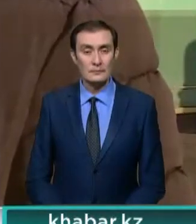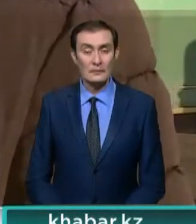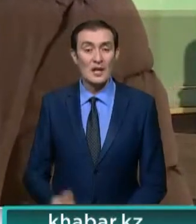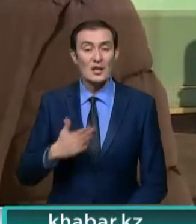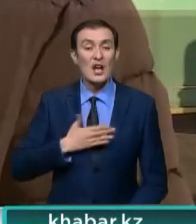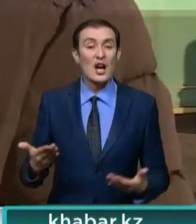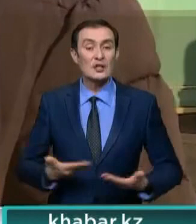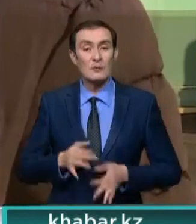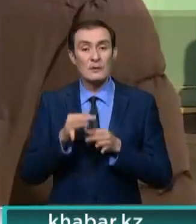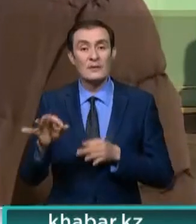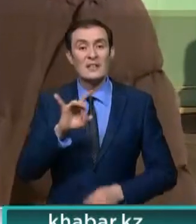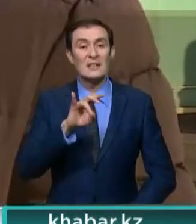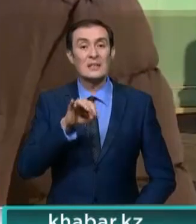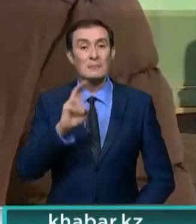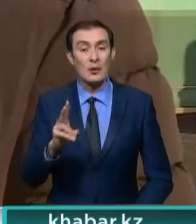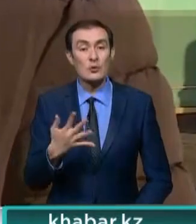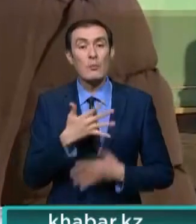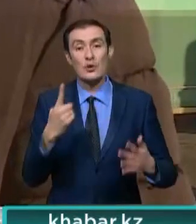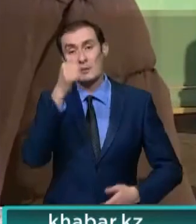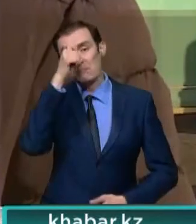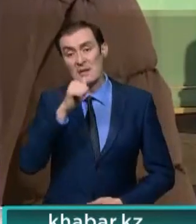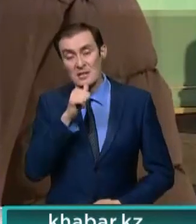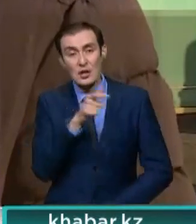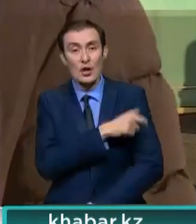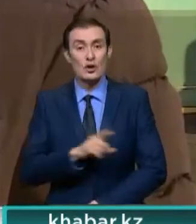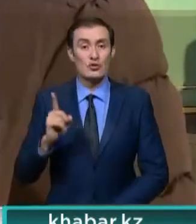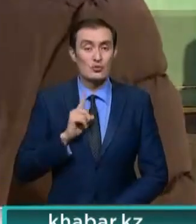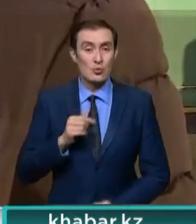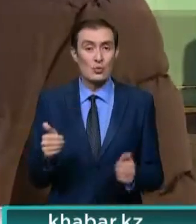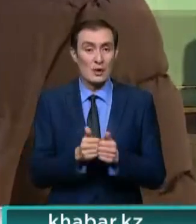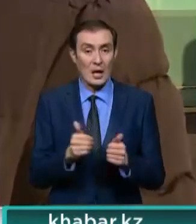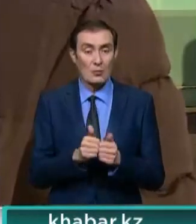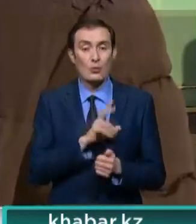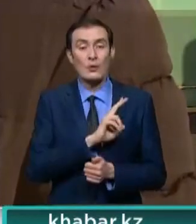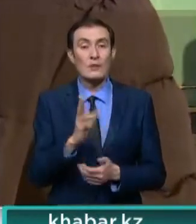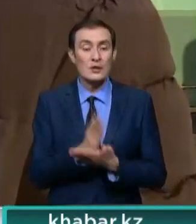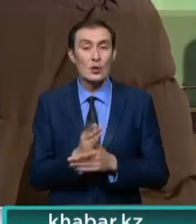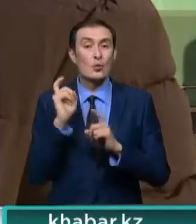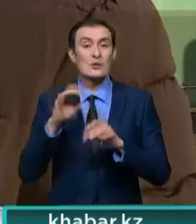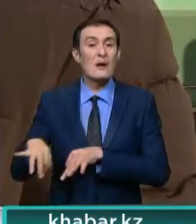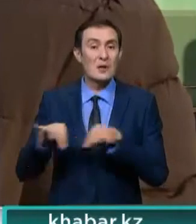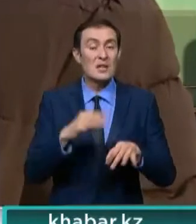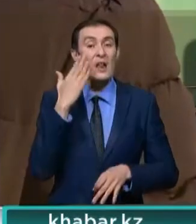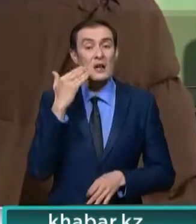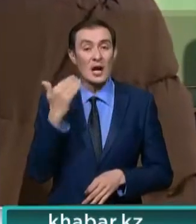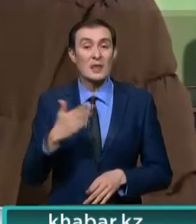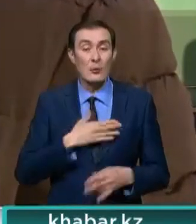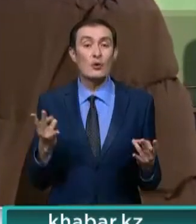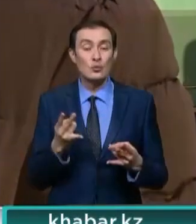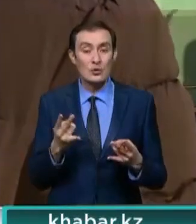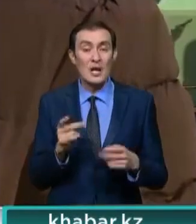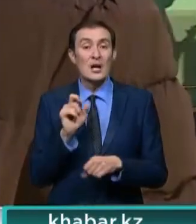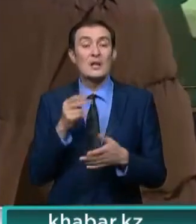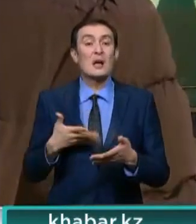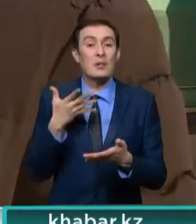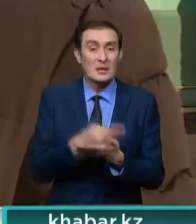Я живу в микрорайоне Интымак и больше месяца дежурю возле этого тупика. У кого есть грузовая машина, тем легче. А нам нужно, кроме того,